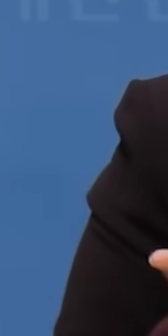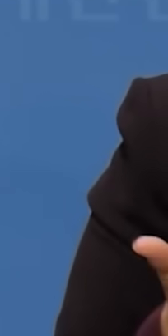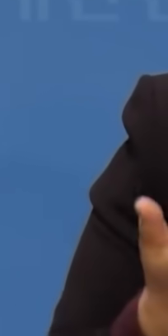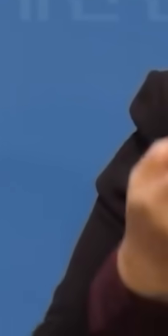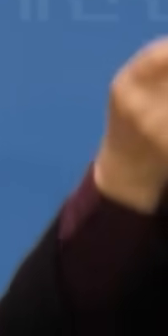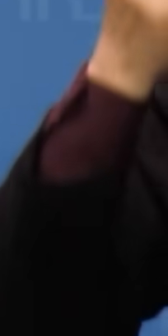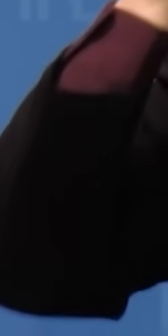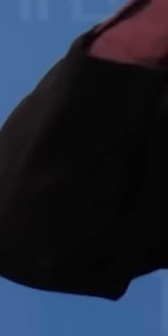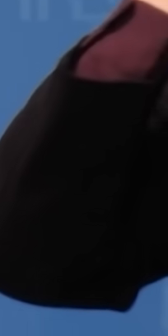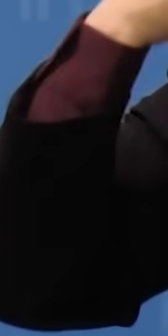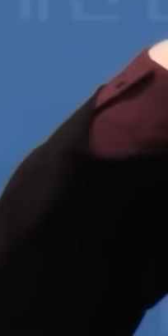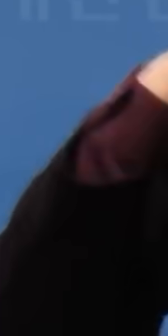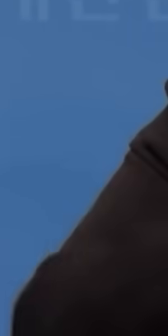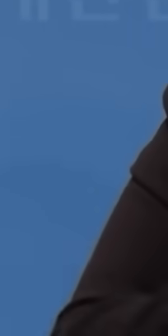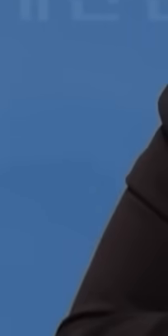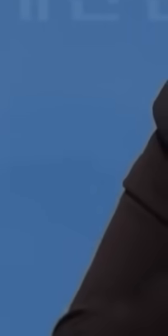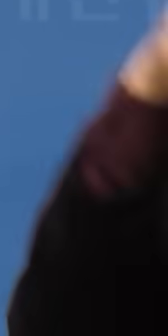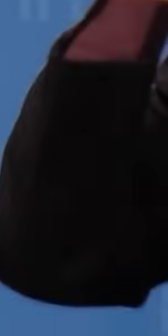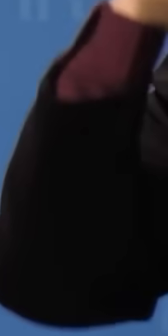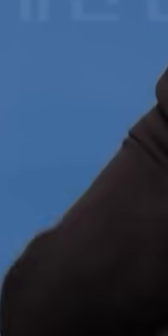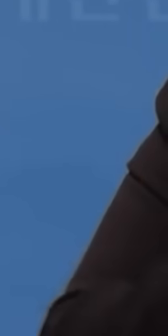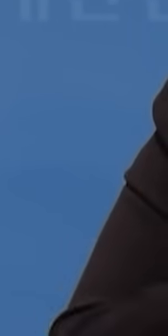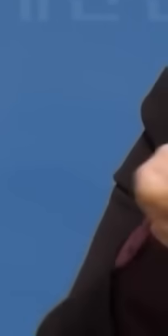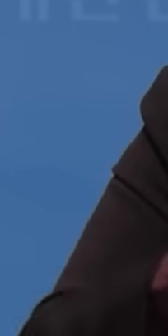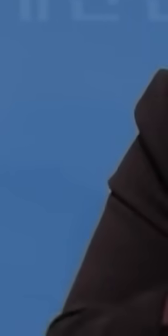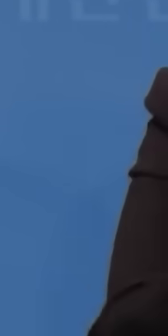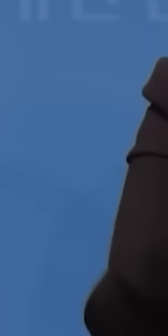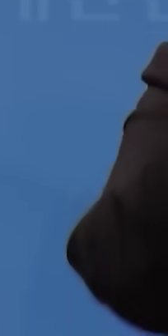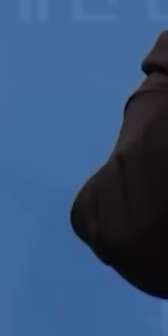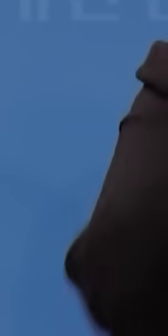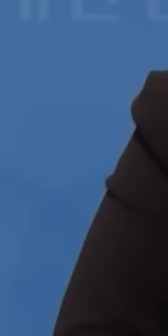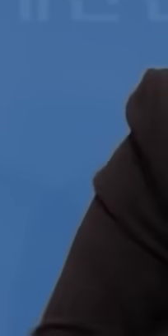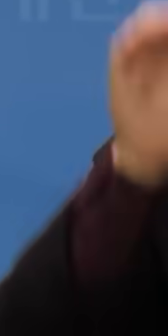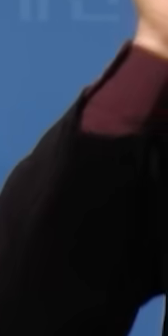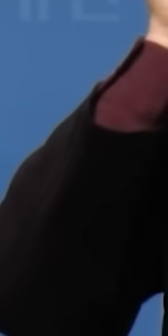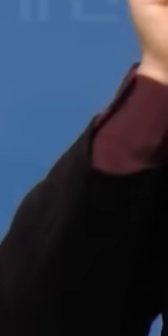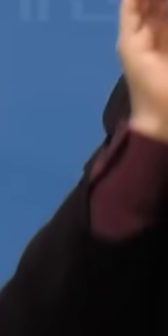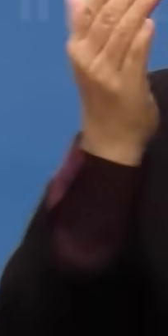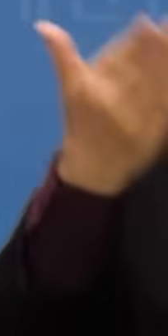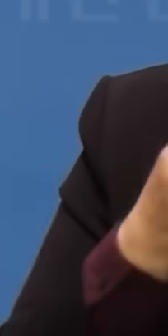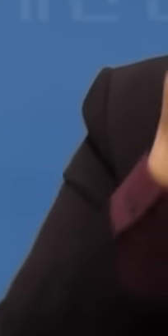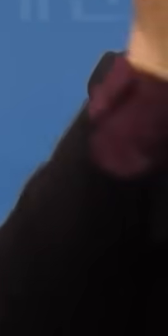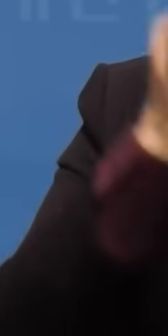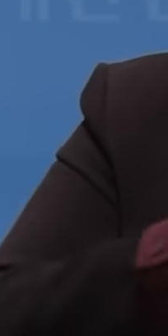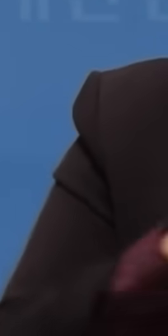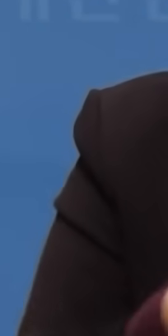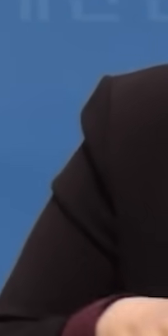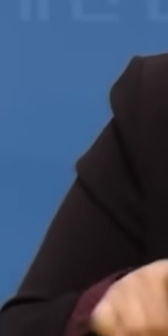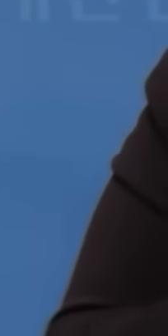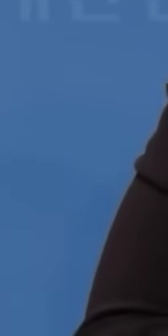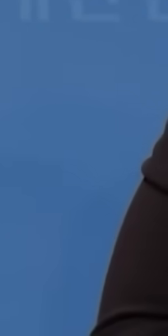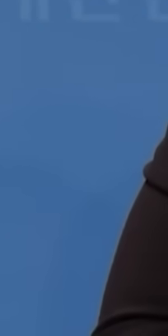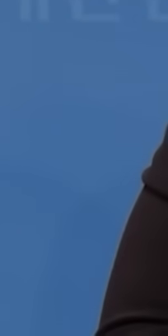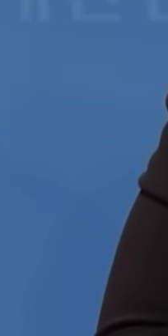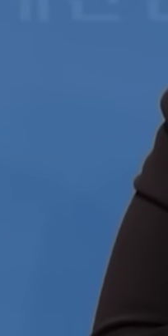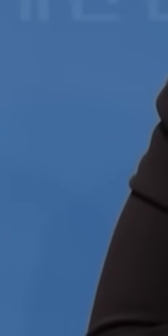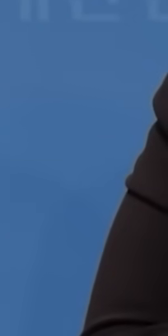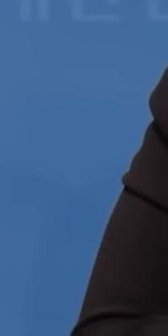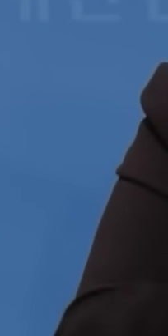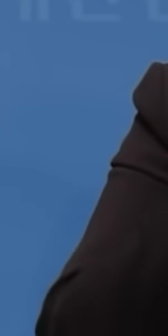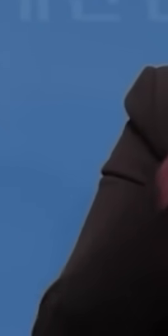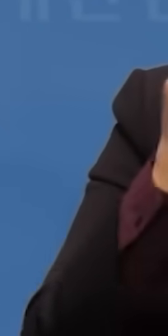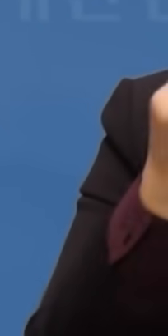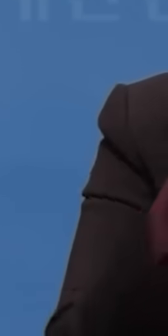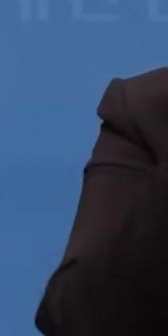생각하는 국회의원은요, 국민이 힘들 때 이야기를 들어주고 해결하기 위해 애쓰는 해결사 같은 슈퍼맨이었으면